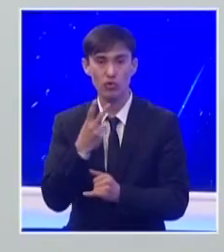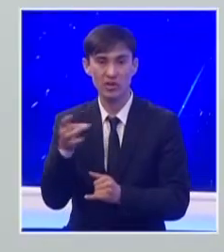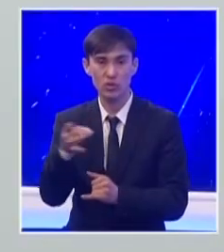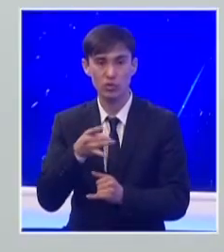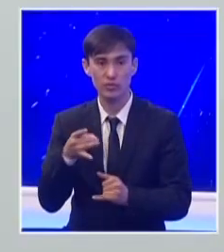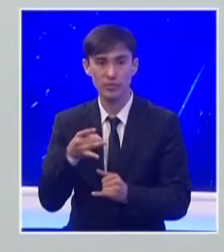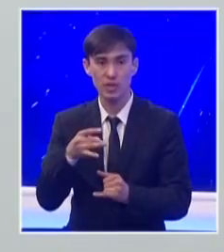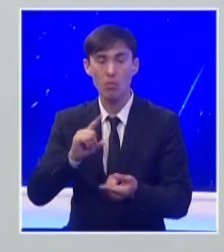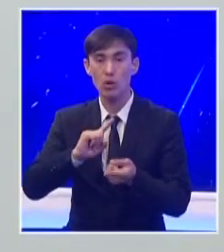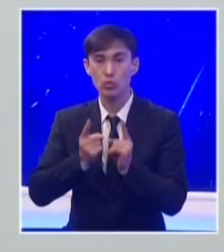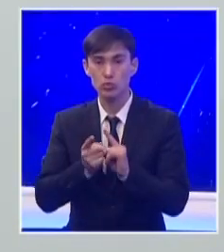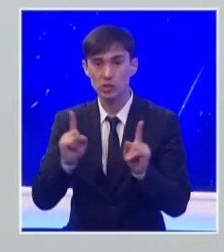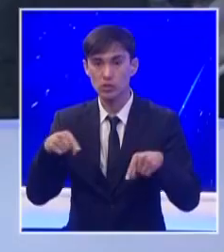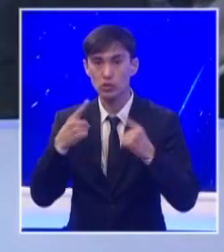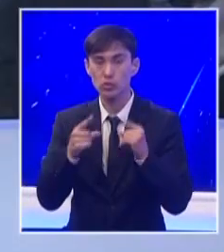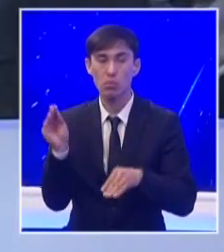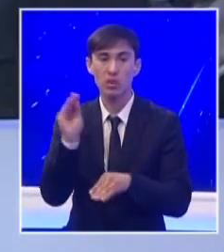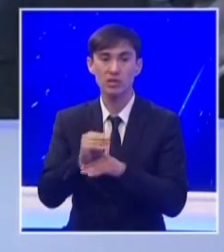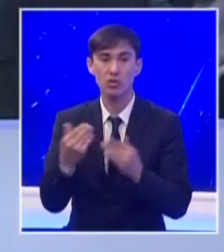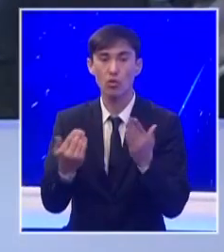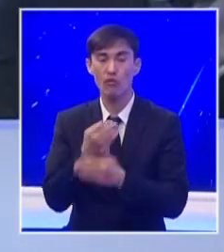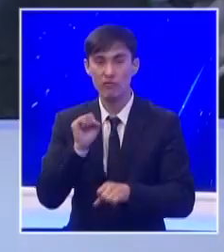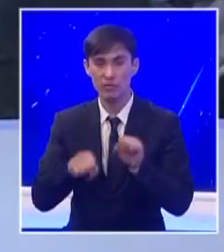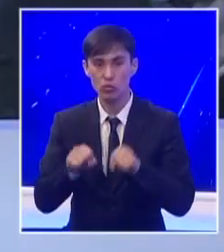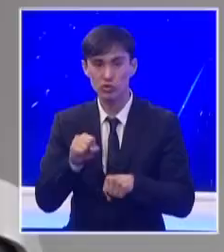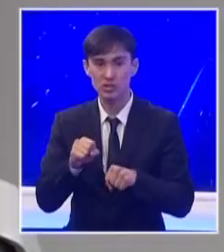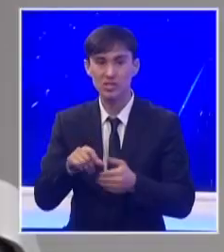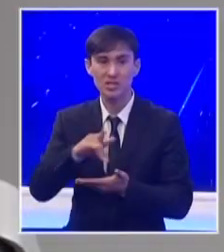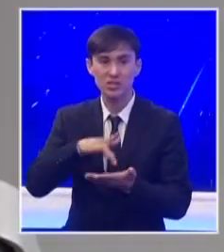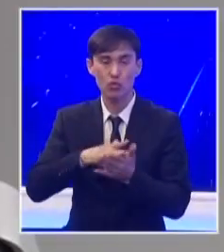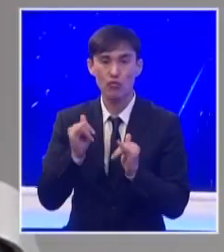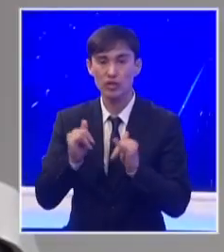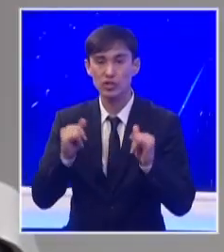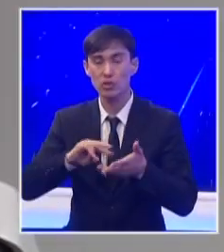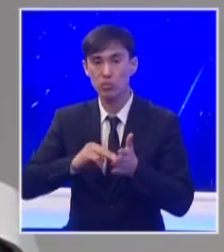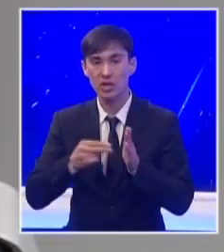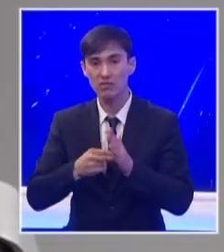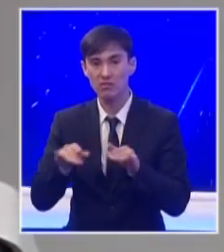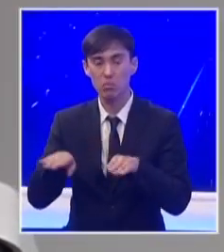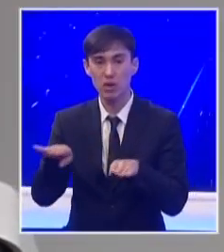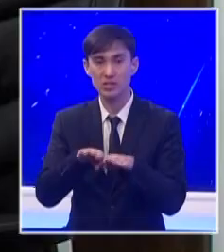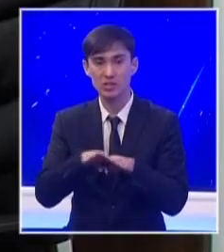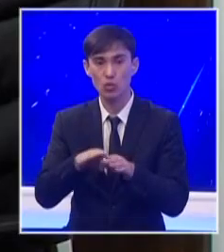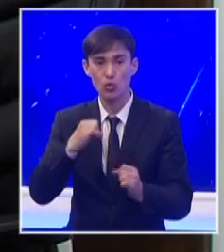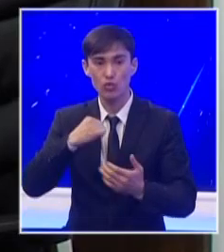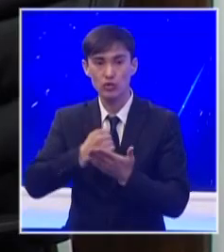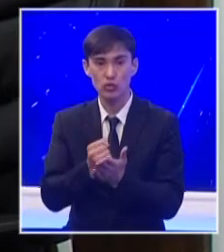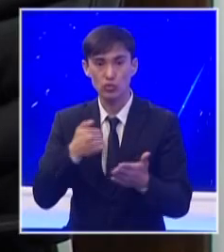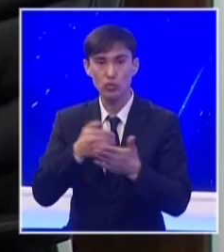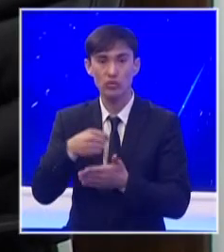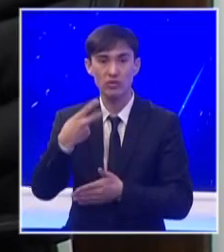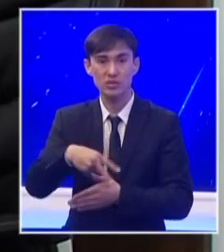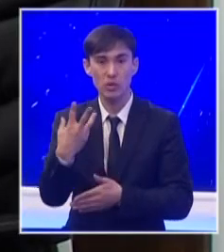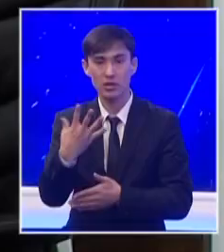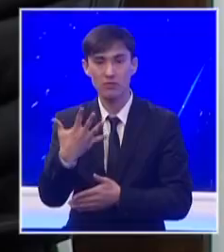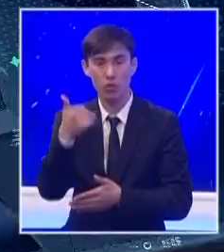регионов. Наоборот, создаются дополнительно новые возможности для значительного увеличения плановых показателей, утвержденных до